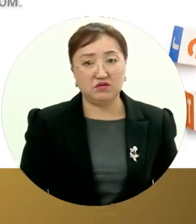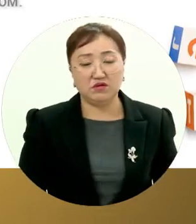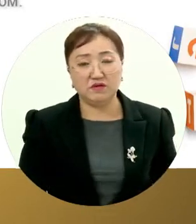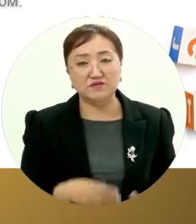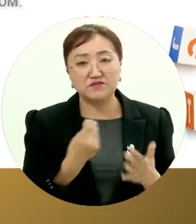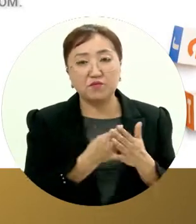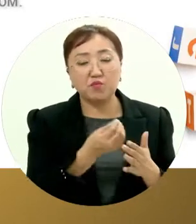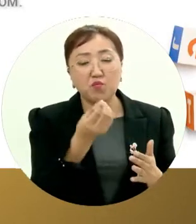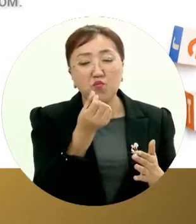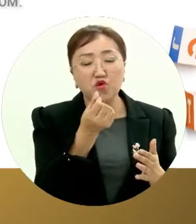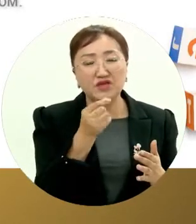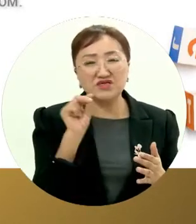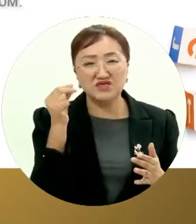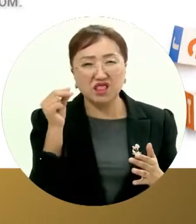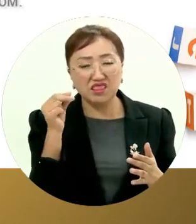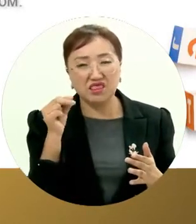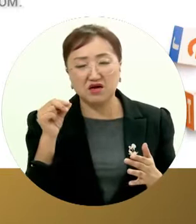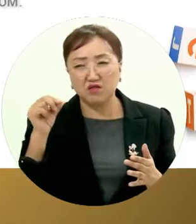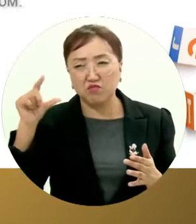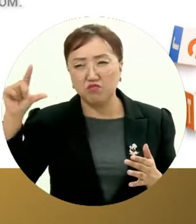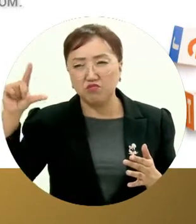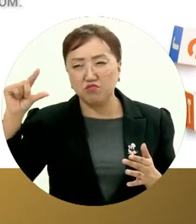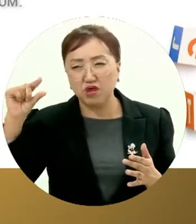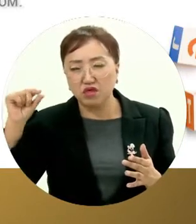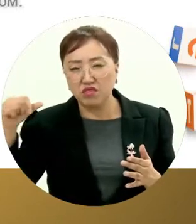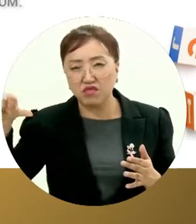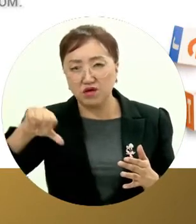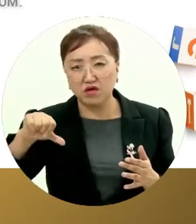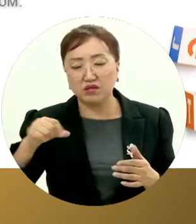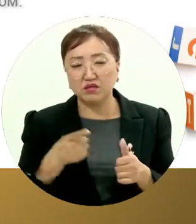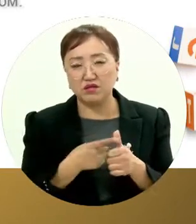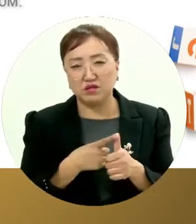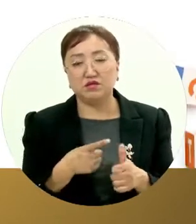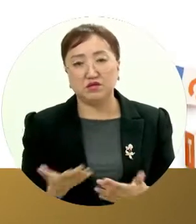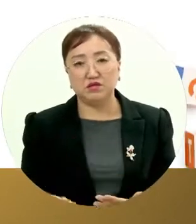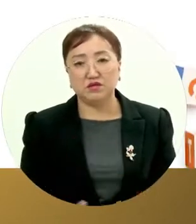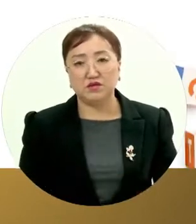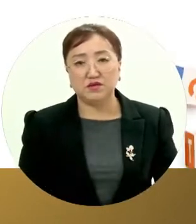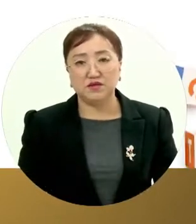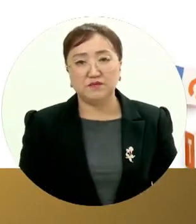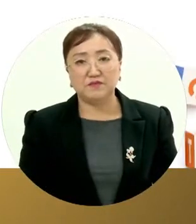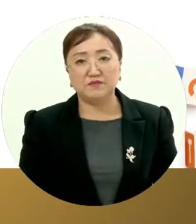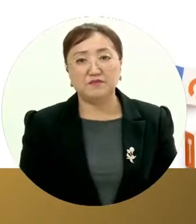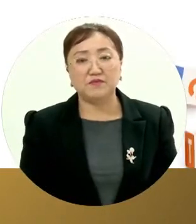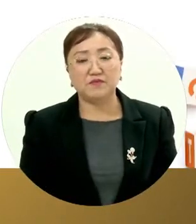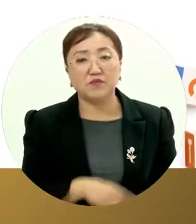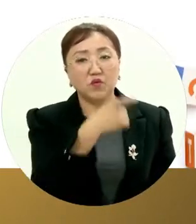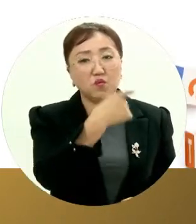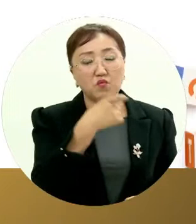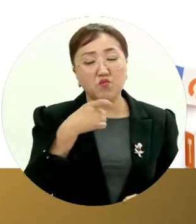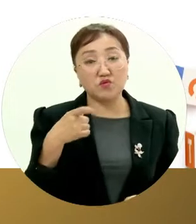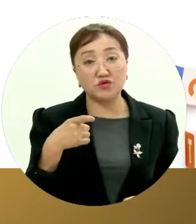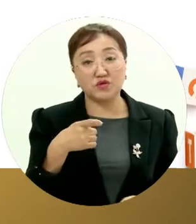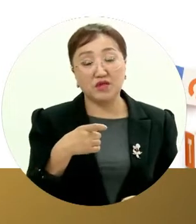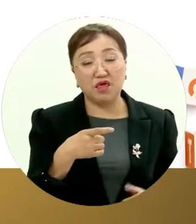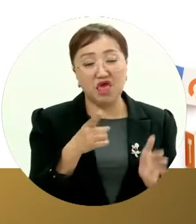мөнгө ханшгүйдэх мөнгөний үнц нь буурах үзэгдлийг инфляц гэж нэрлэв. За одоо энэ хүн амын